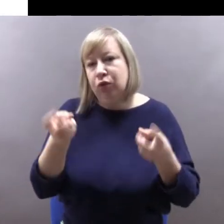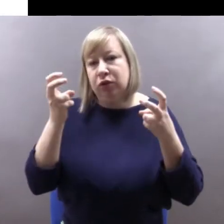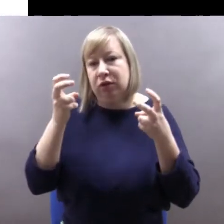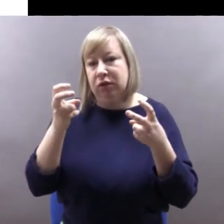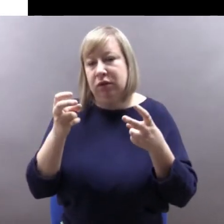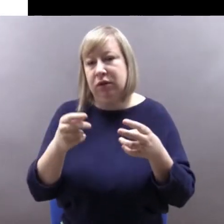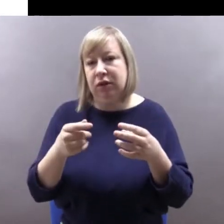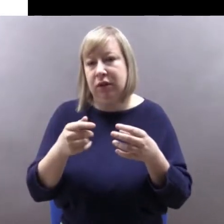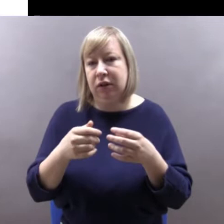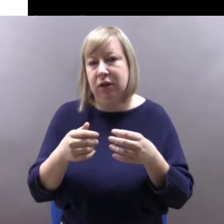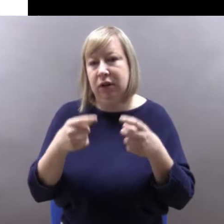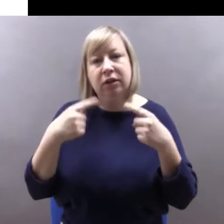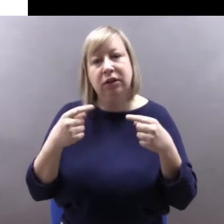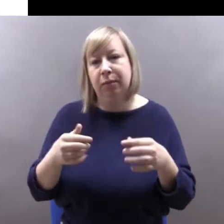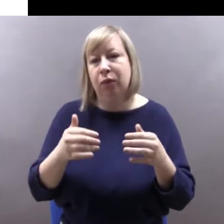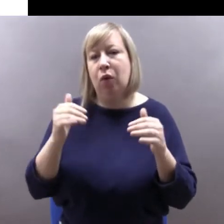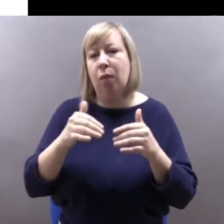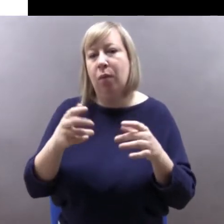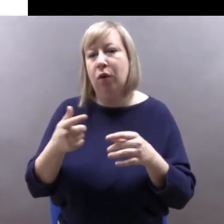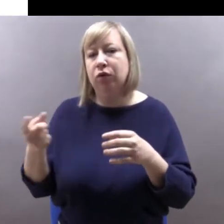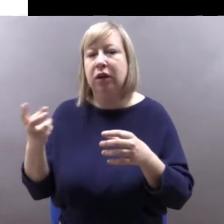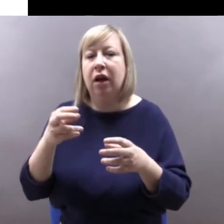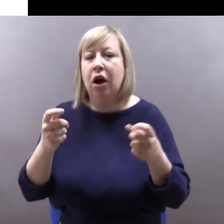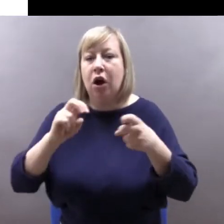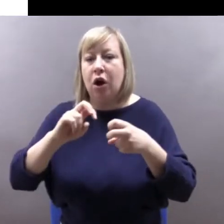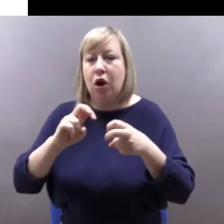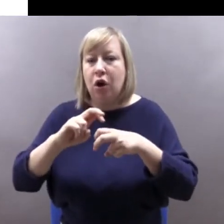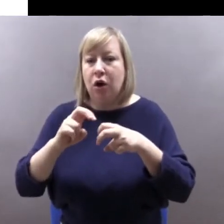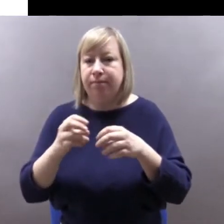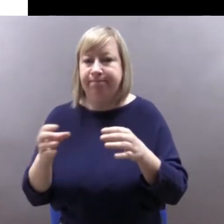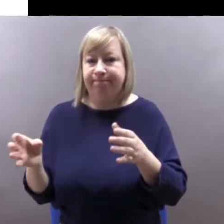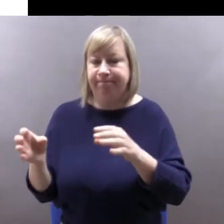rozwiązanie stosować i po prostu strop by tego nie udźwignął.